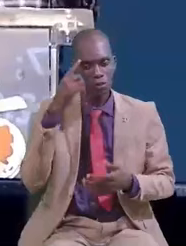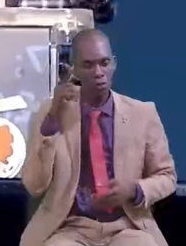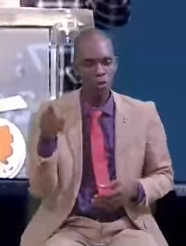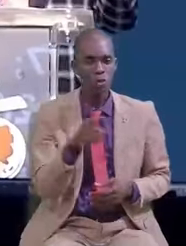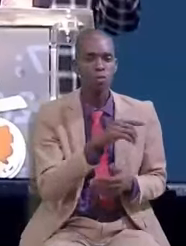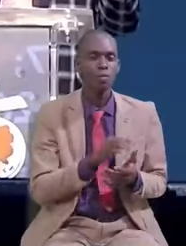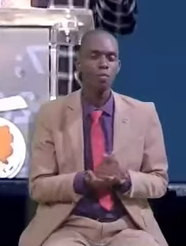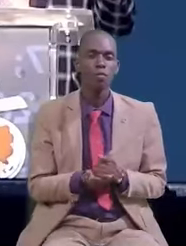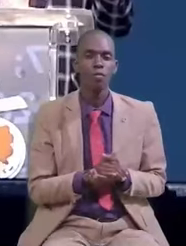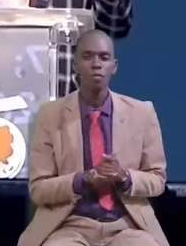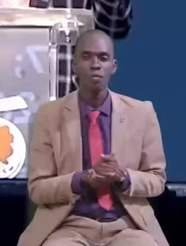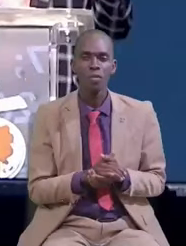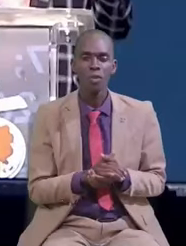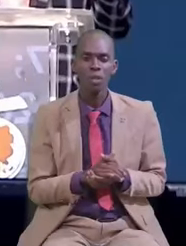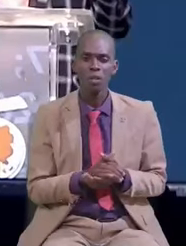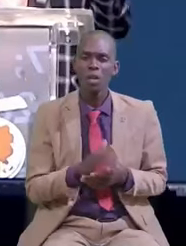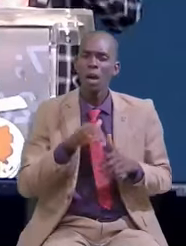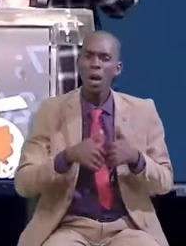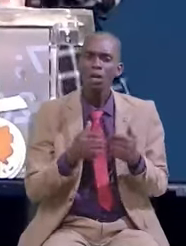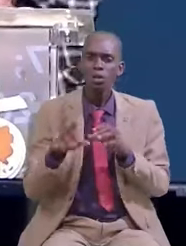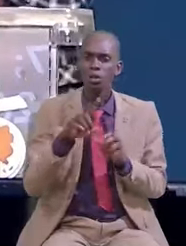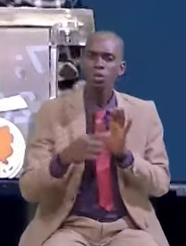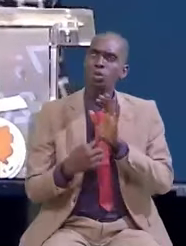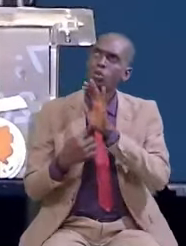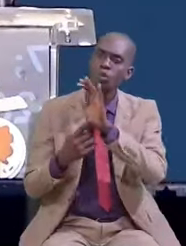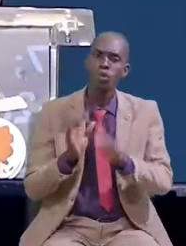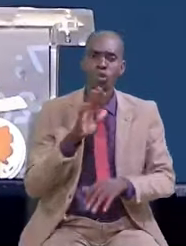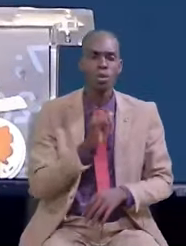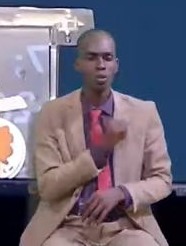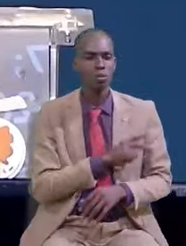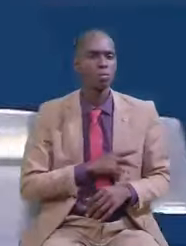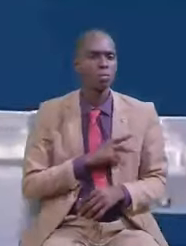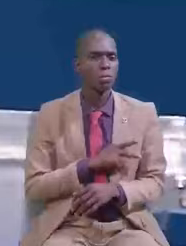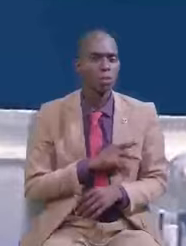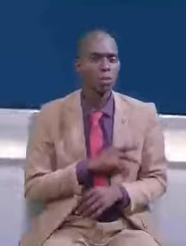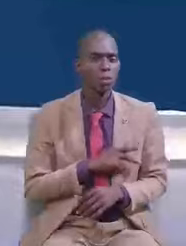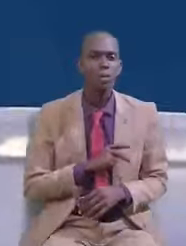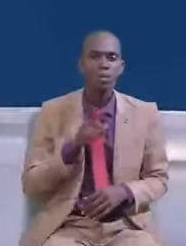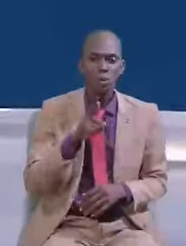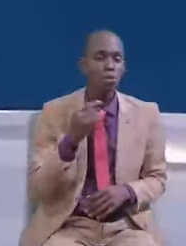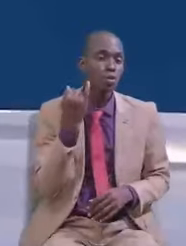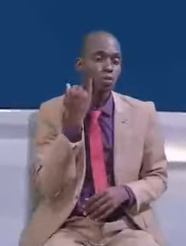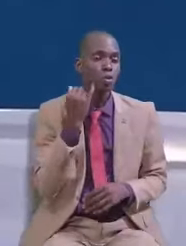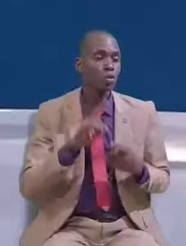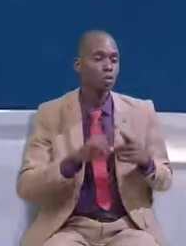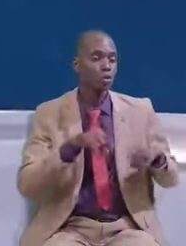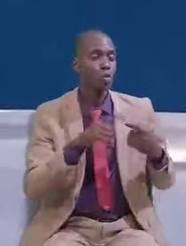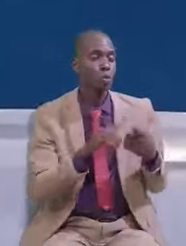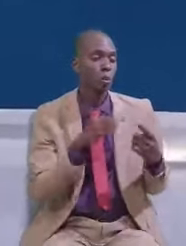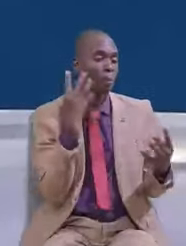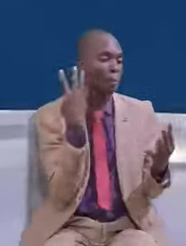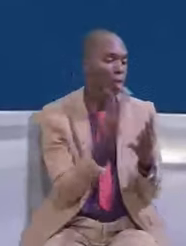Comment allez-vous montrer votre gratitude à lui? Vous devez aller à la prison, en prison.